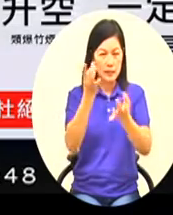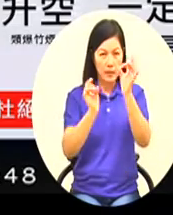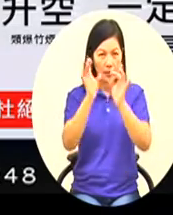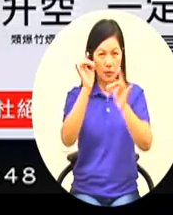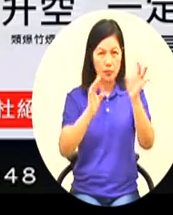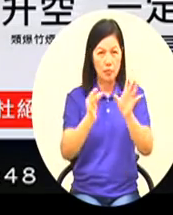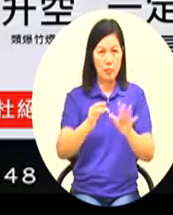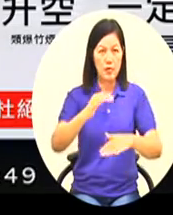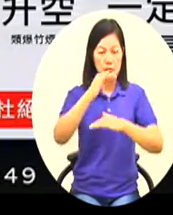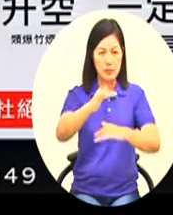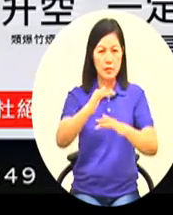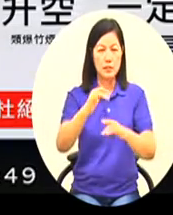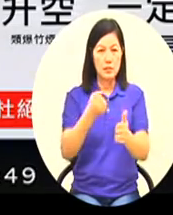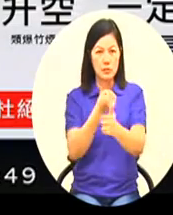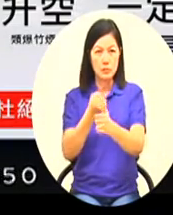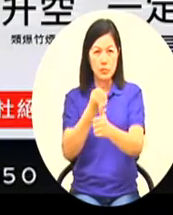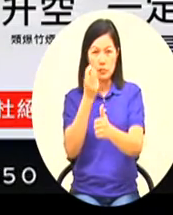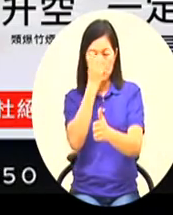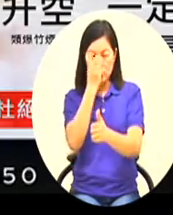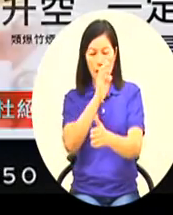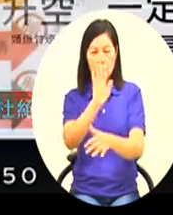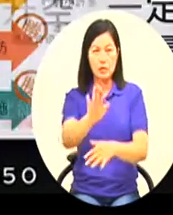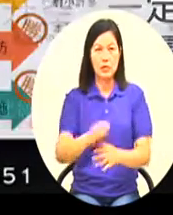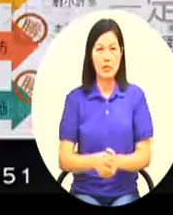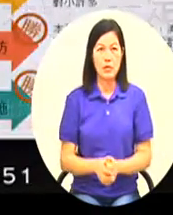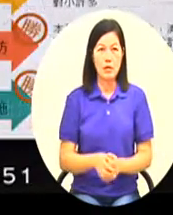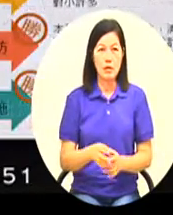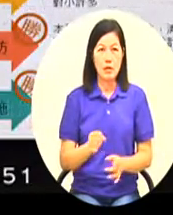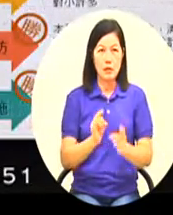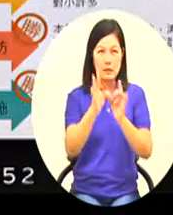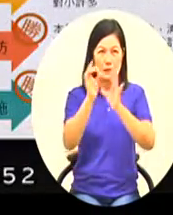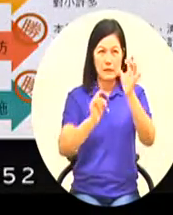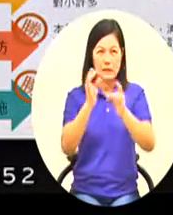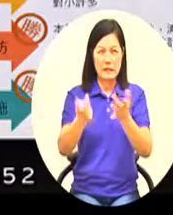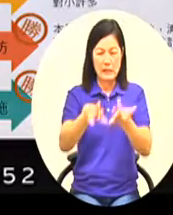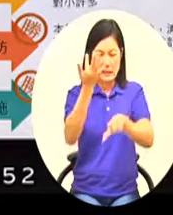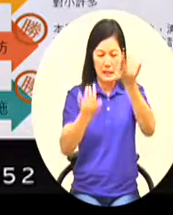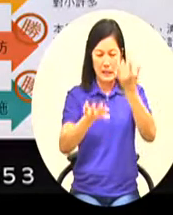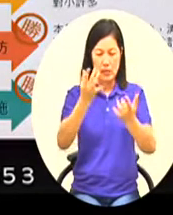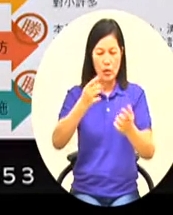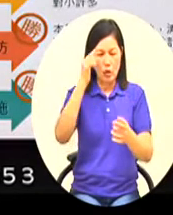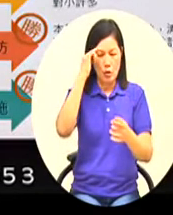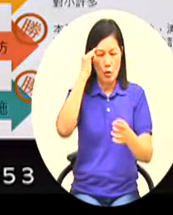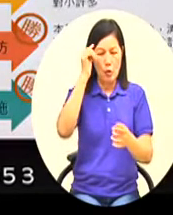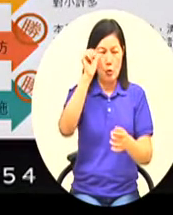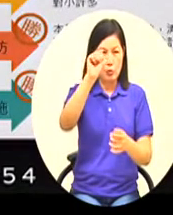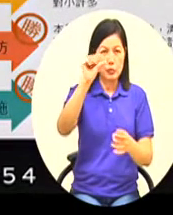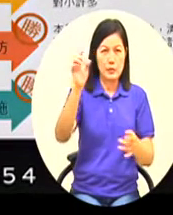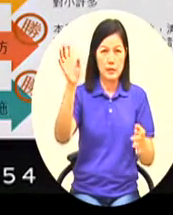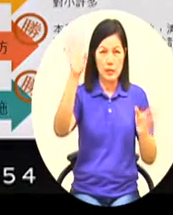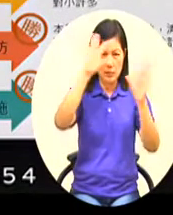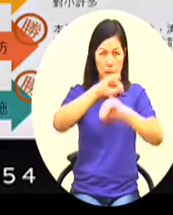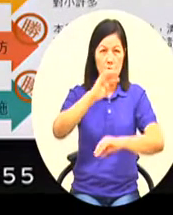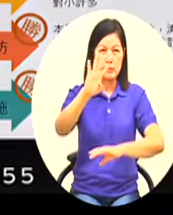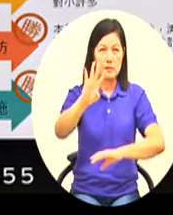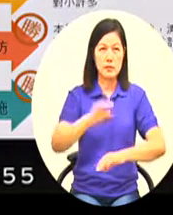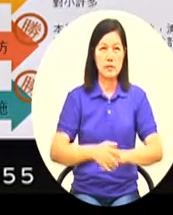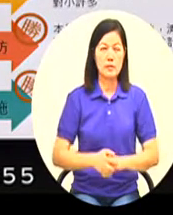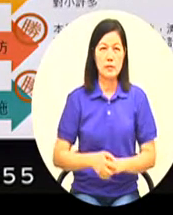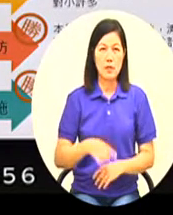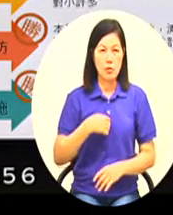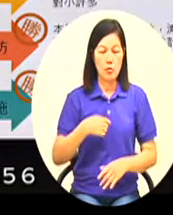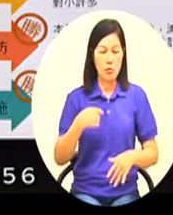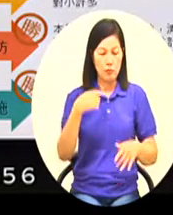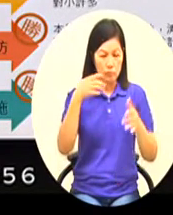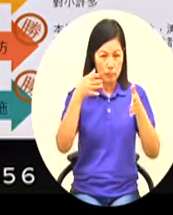年6月份，香港迷你仓大火，延烧5天4夜，并有2位香港消防员殉职， 本局针